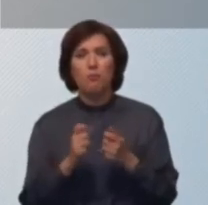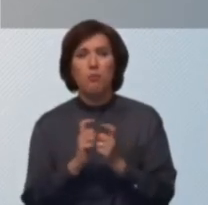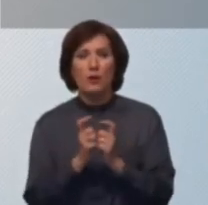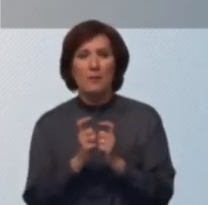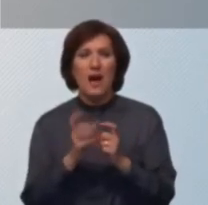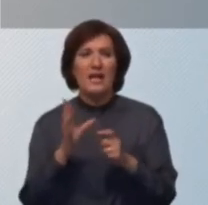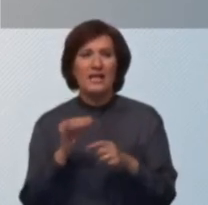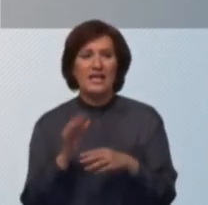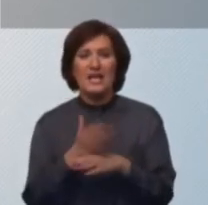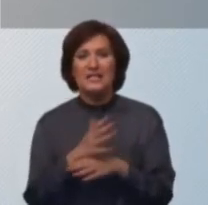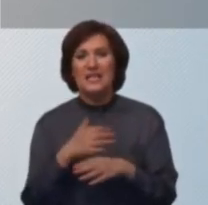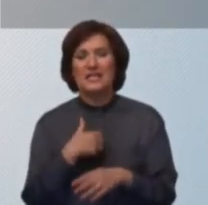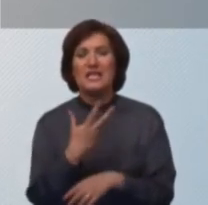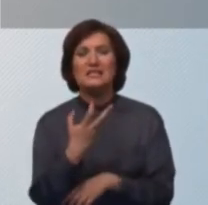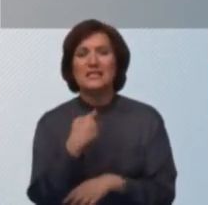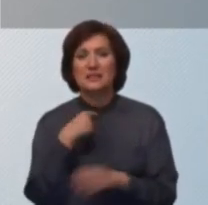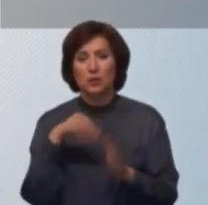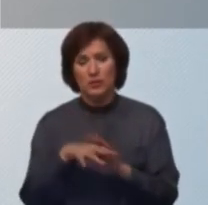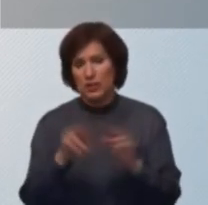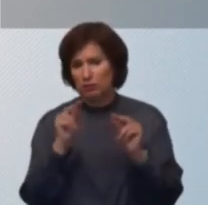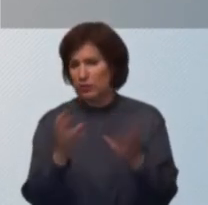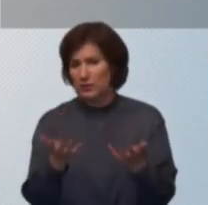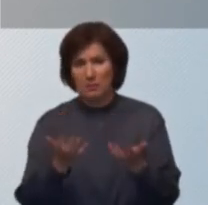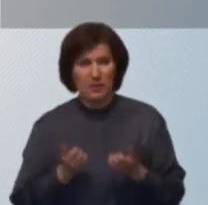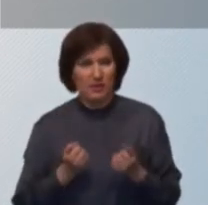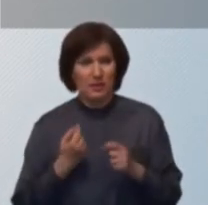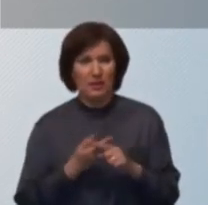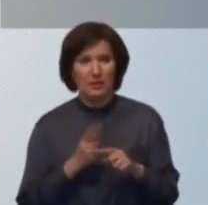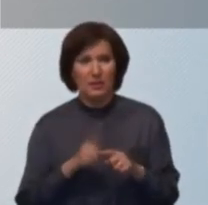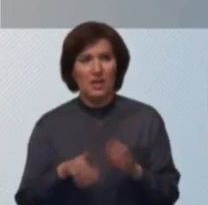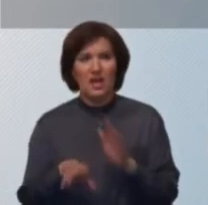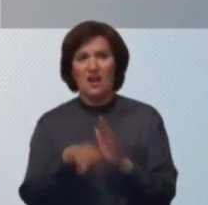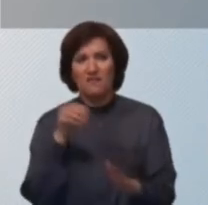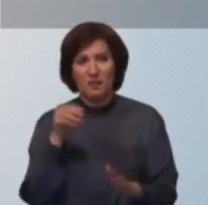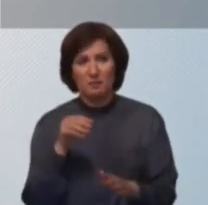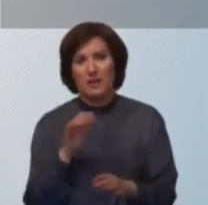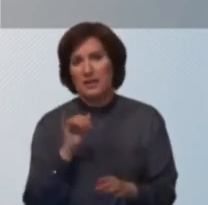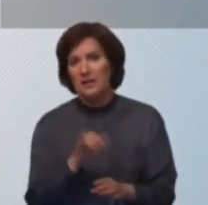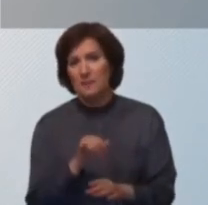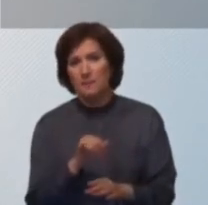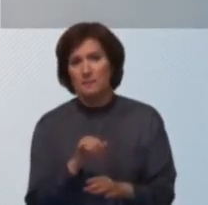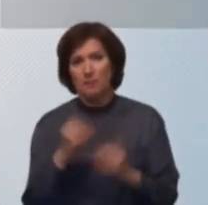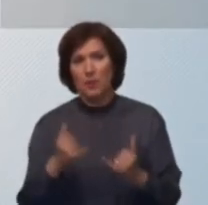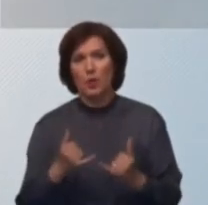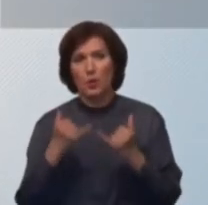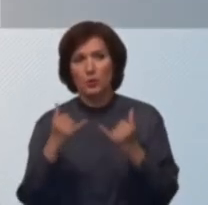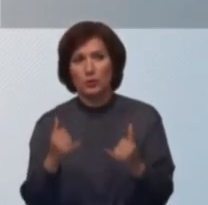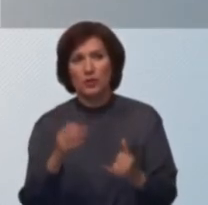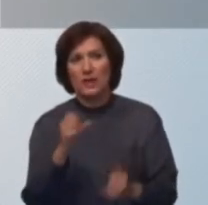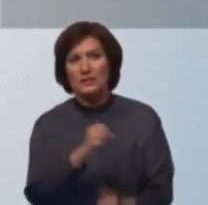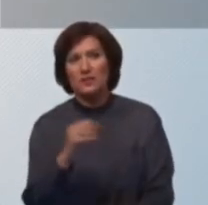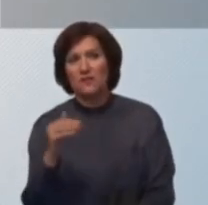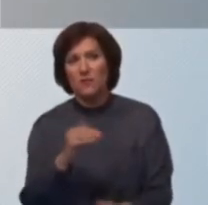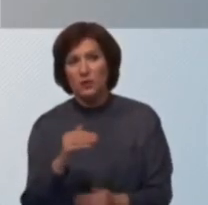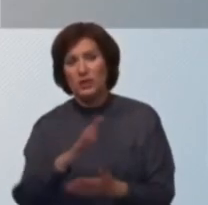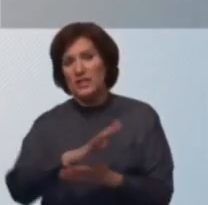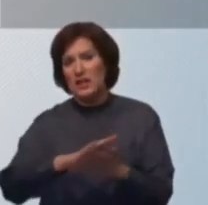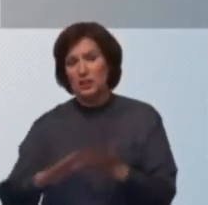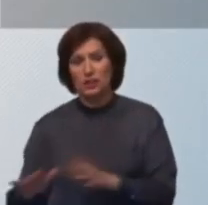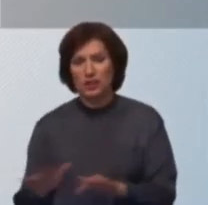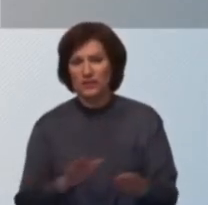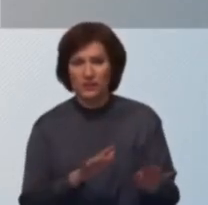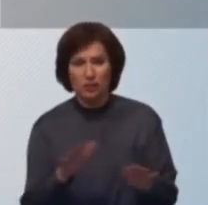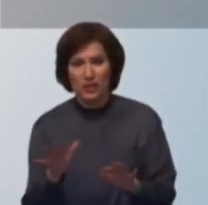всього 300 голосів. Я чесно прийняв цей вибір і уступив Олександру Федоровичу дальніше